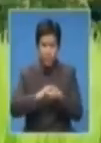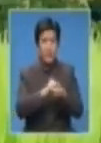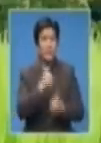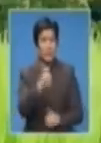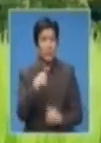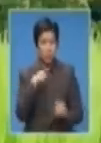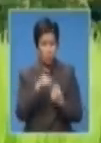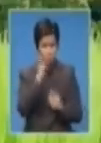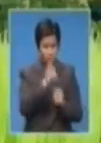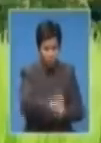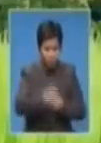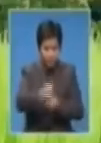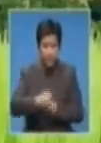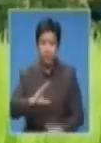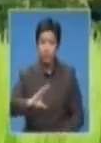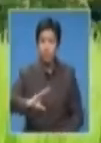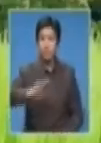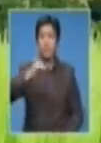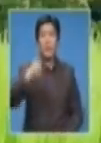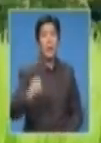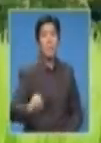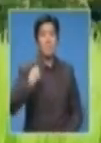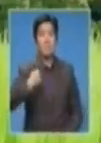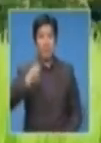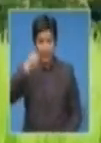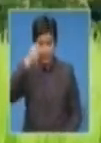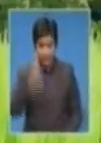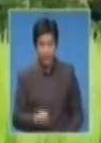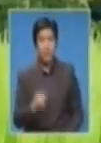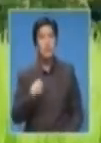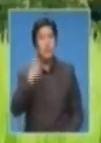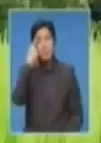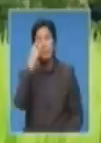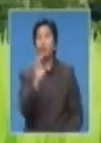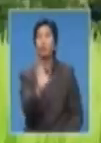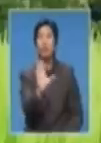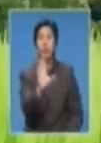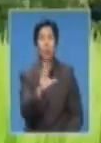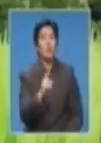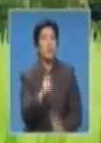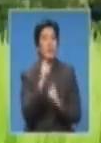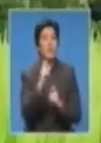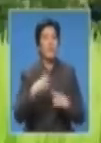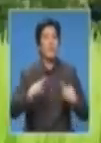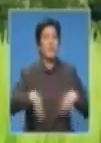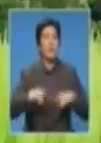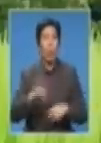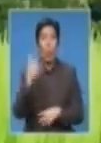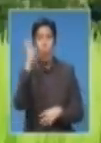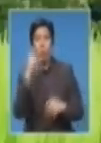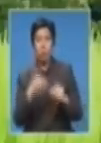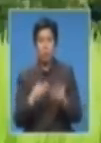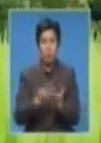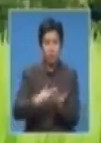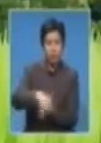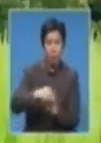แข็งได้ในเร็ววันนะครับแล้วก็ไม่ต้องไปอะไรไปเสี่ยงต่อการที่เศรษฐกิจโลกมันผันผวน